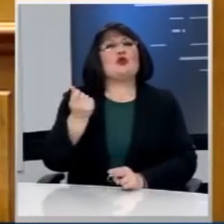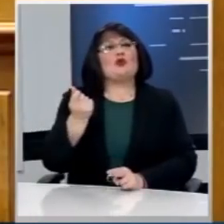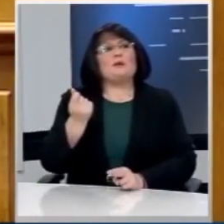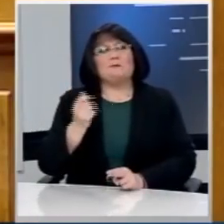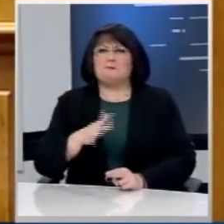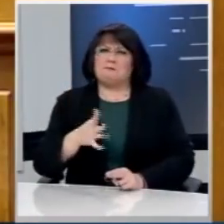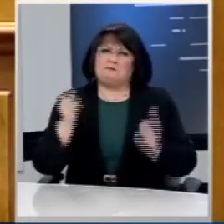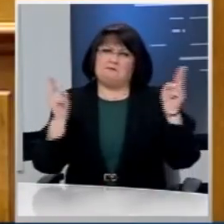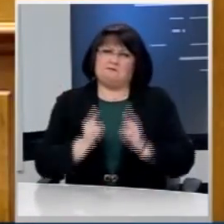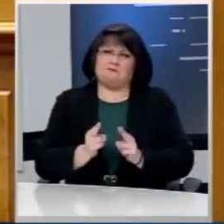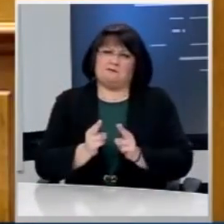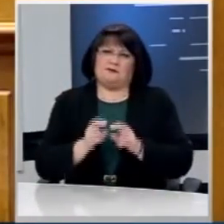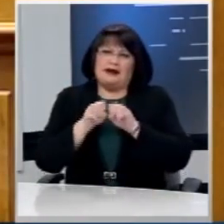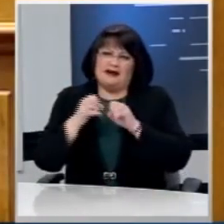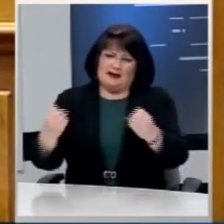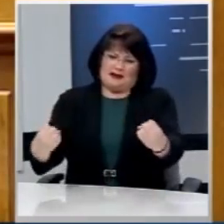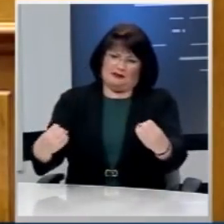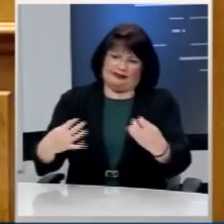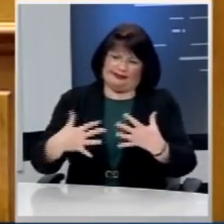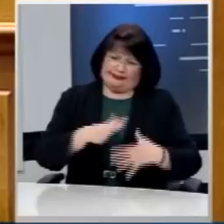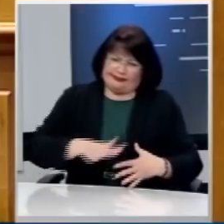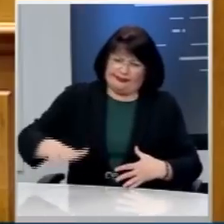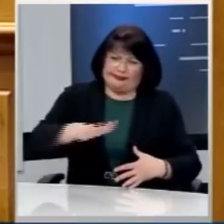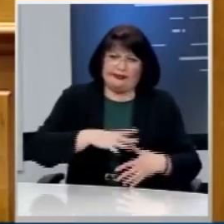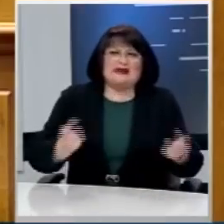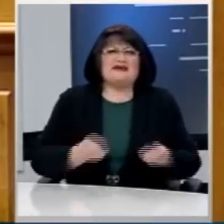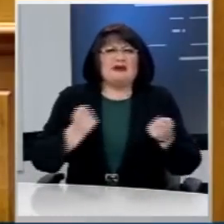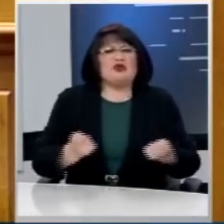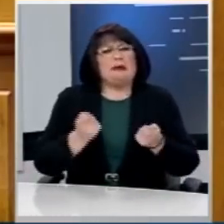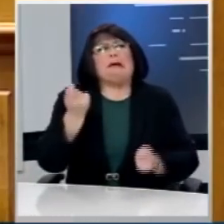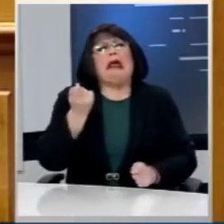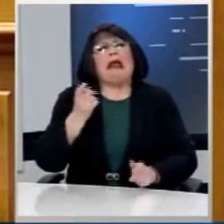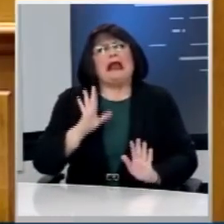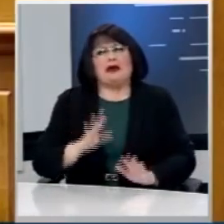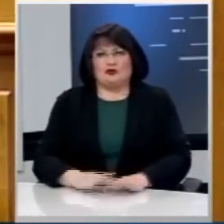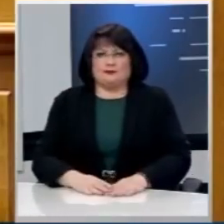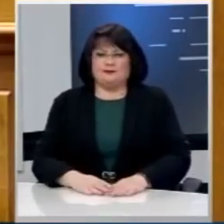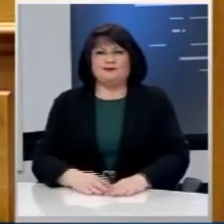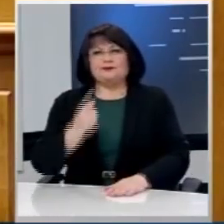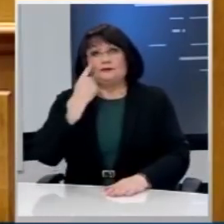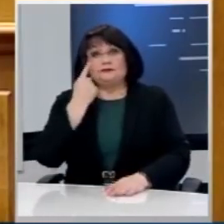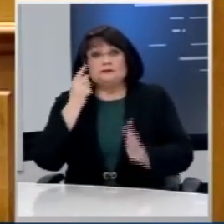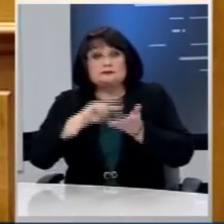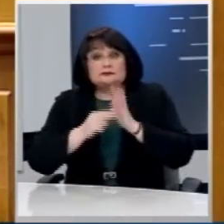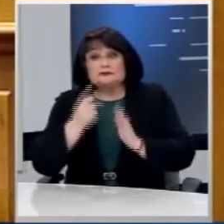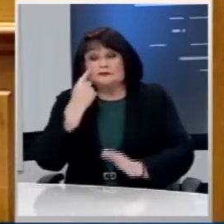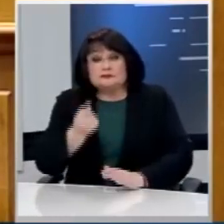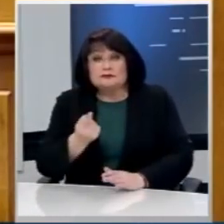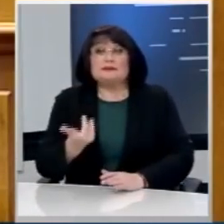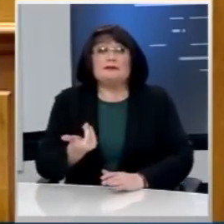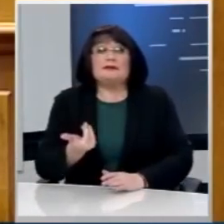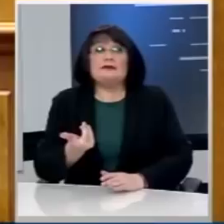εκτίμηση περιορισμένη επίδραση στις εγχώριες εξελίξεις. Αρκεί να δει κανείς προσεκτικά τον